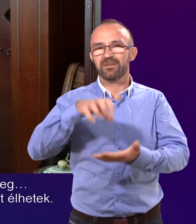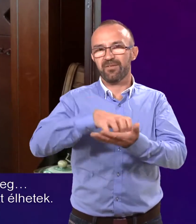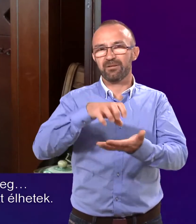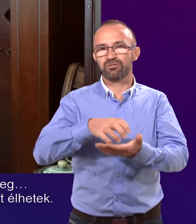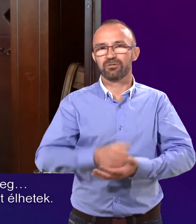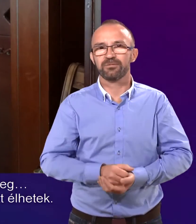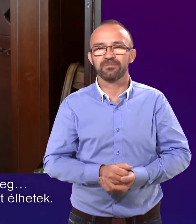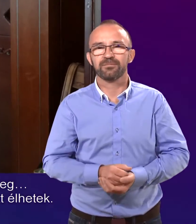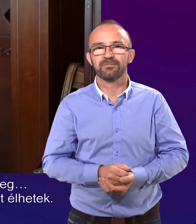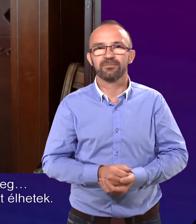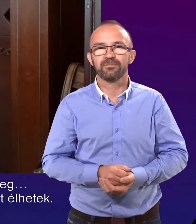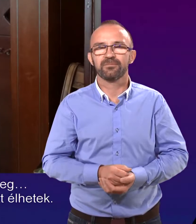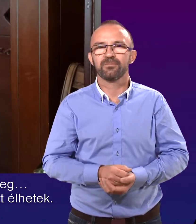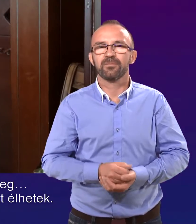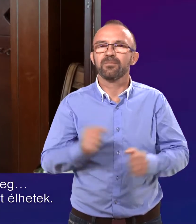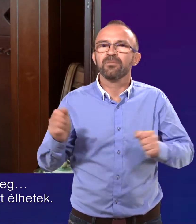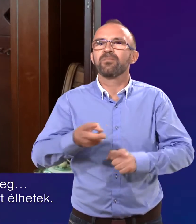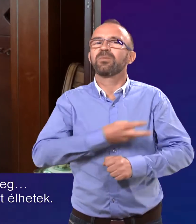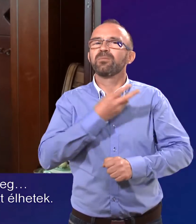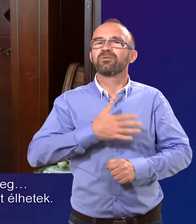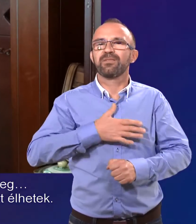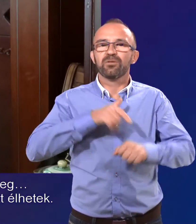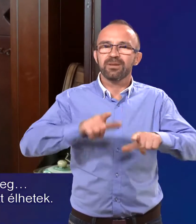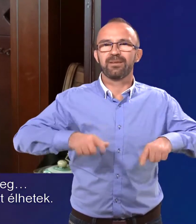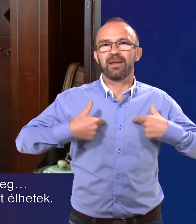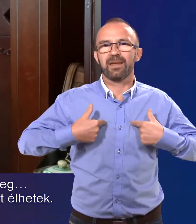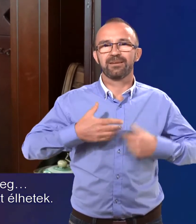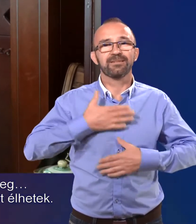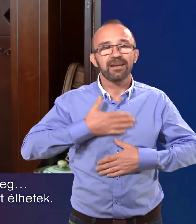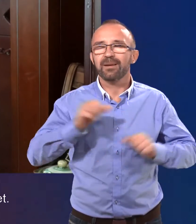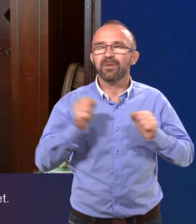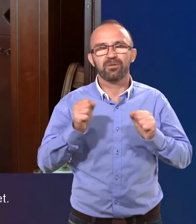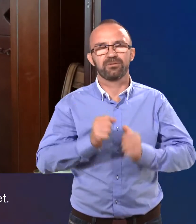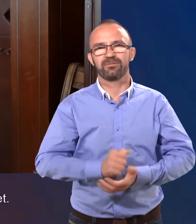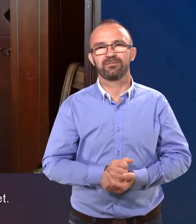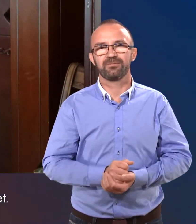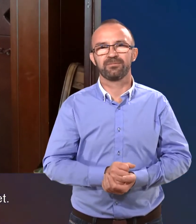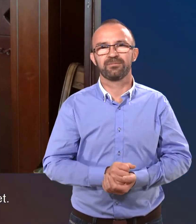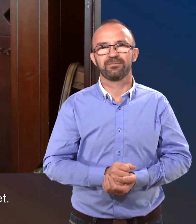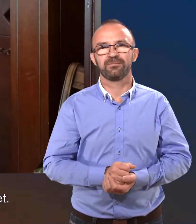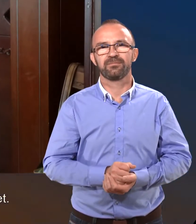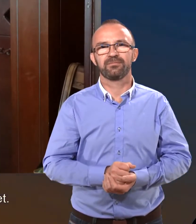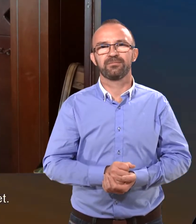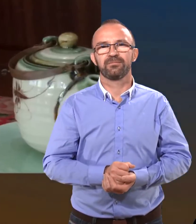Szeretem ez a város, meg mondhatom, hogy büszke vagyok, hogy itt élhetek. Szeretem nagyon az a